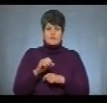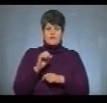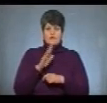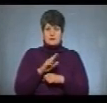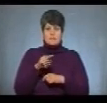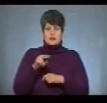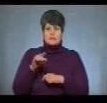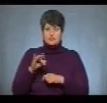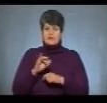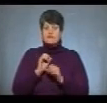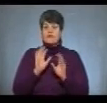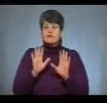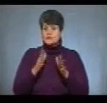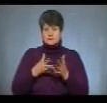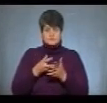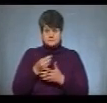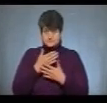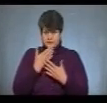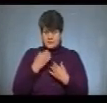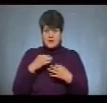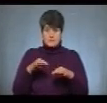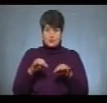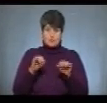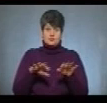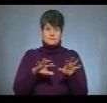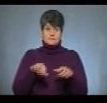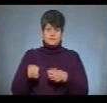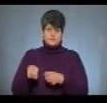разі несплати авто можуть конфіскувати.